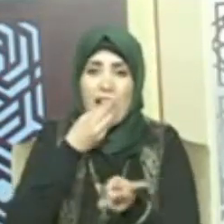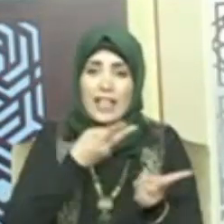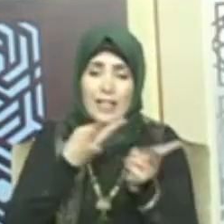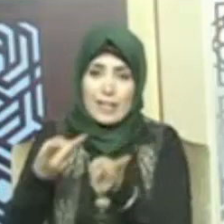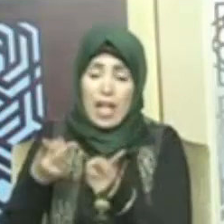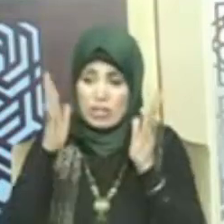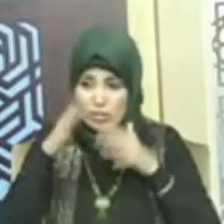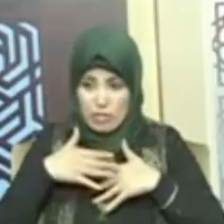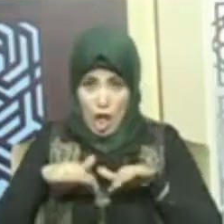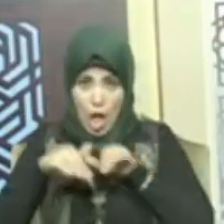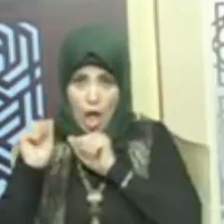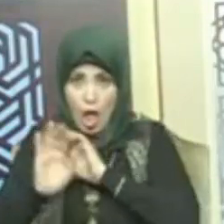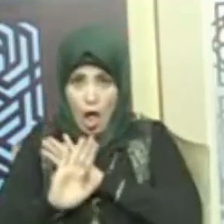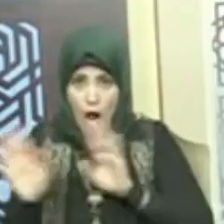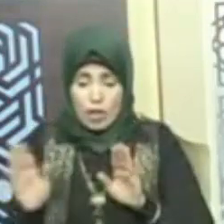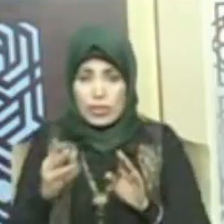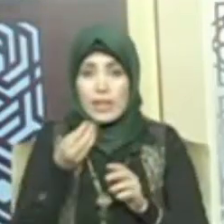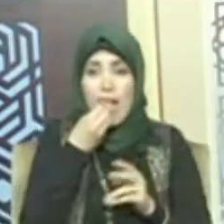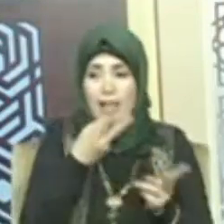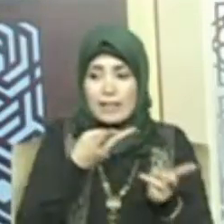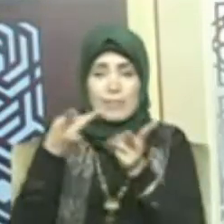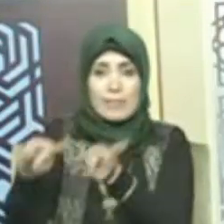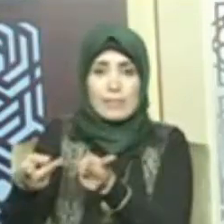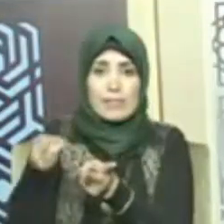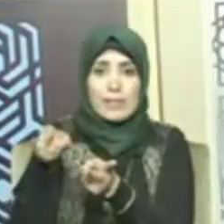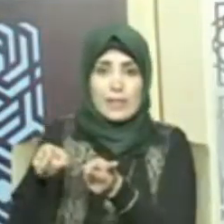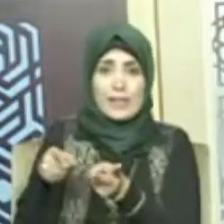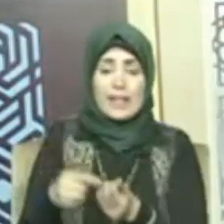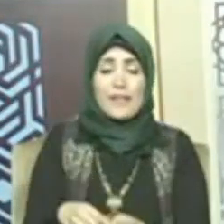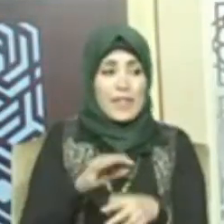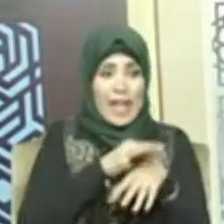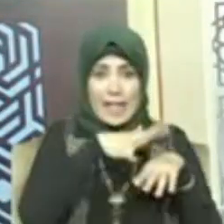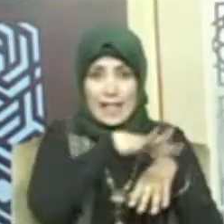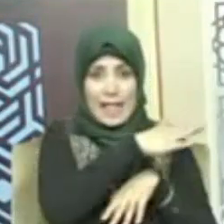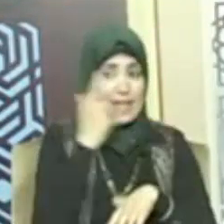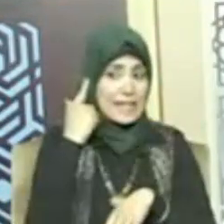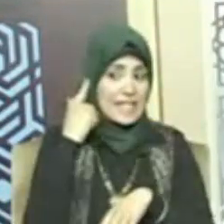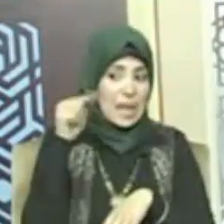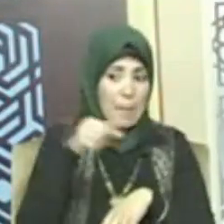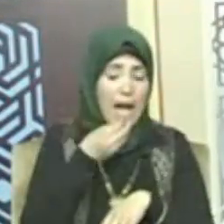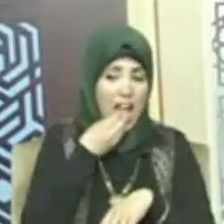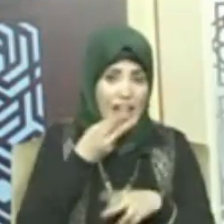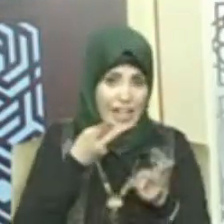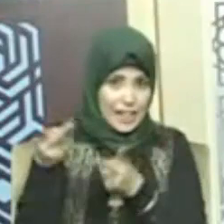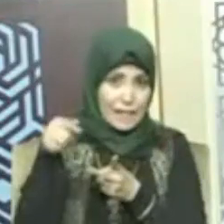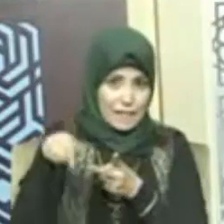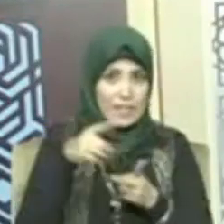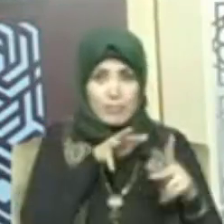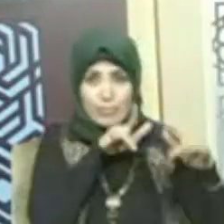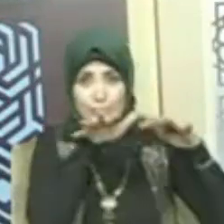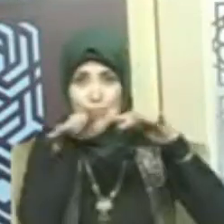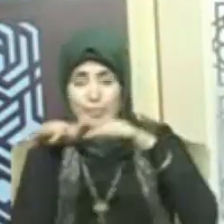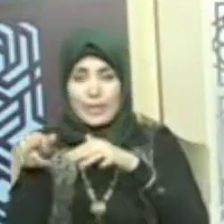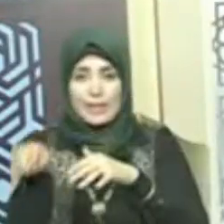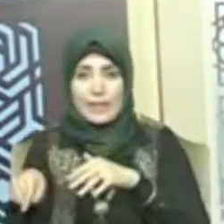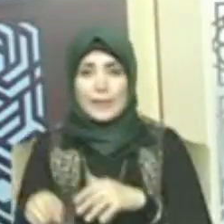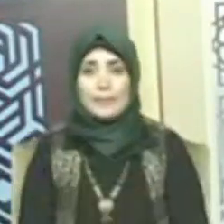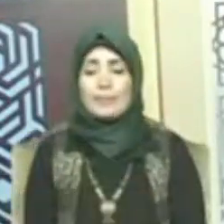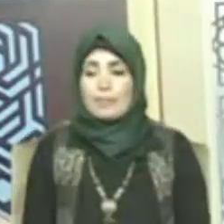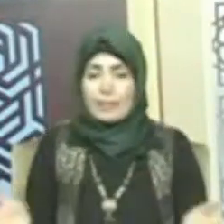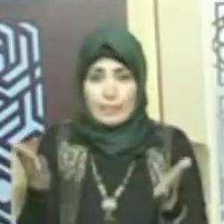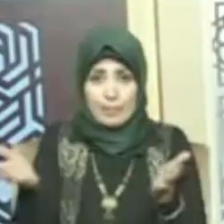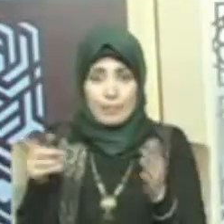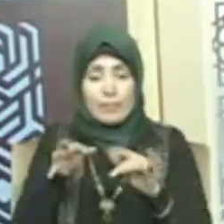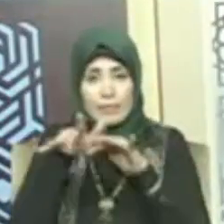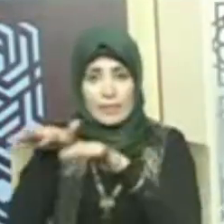طعام، فعلم القوم بذلك فتوافدوا. فقال أحدهم، أحد من